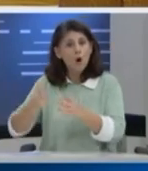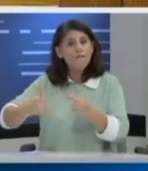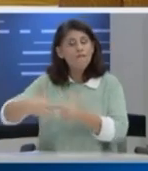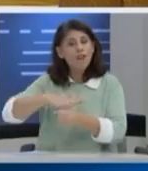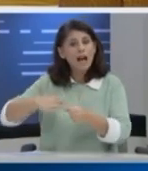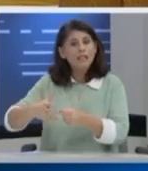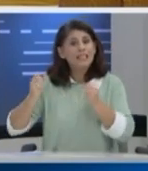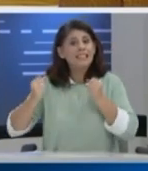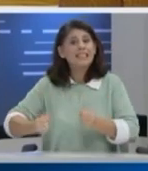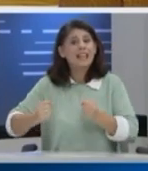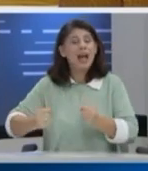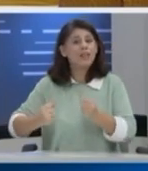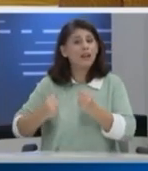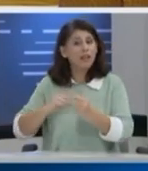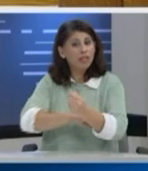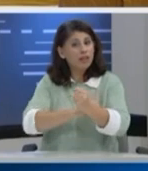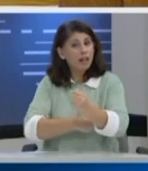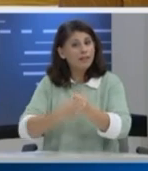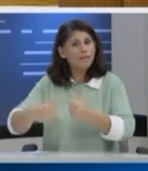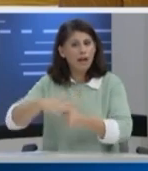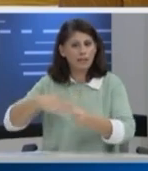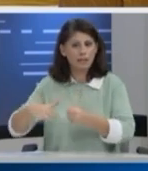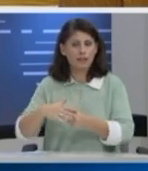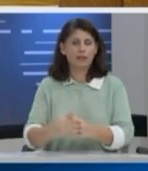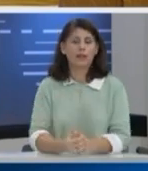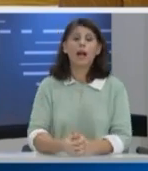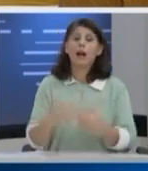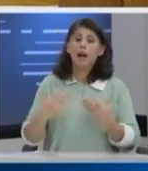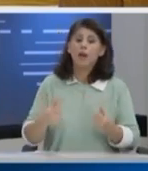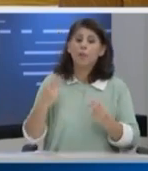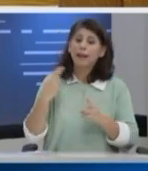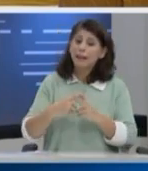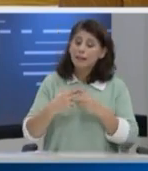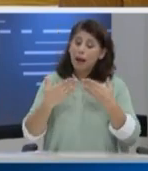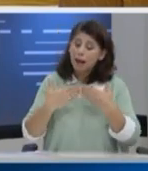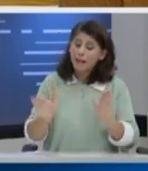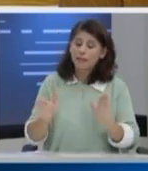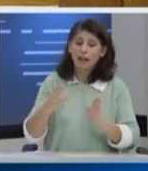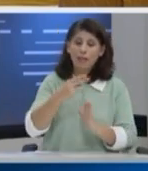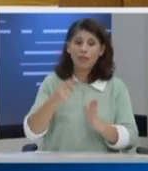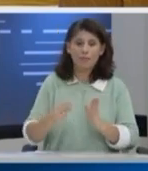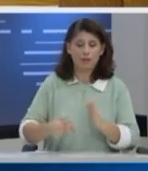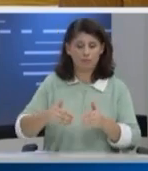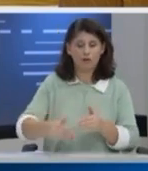Έχουμε μια σειρά από κρίσιμα, κυρίες και κύριοι συνάδελφοι, ανοιχτά θέματα μπροστά μας.